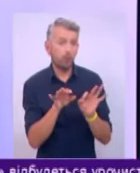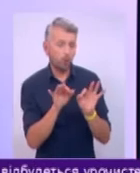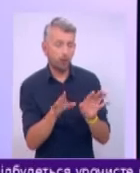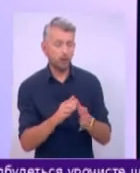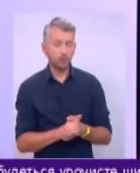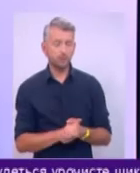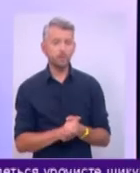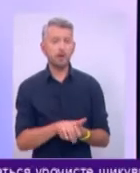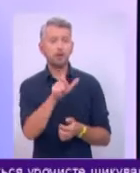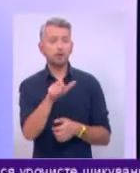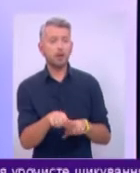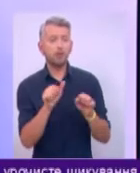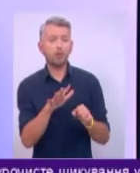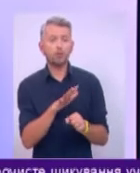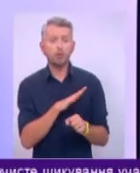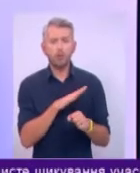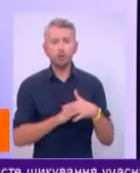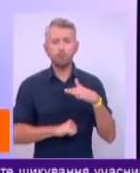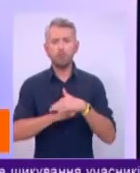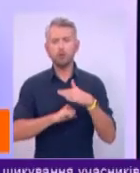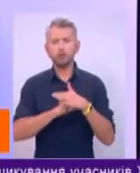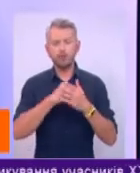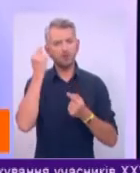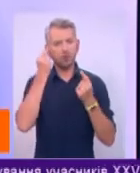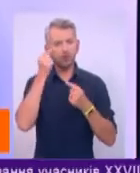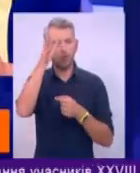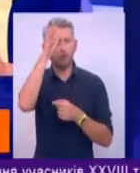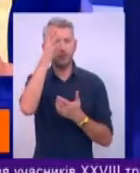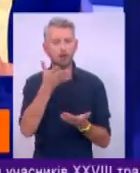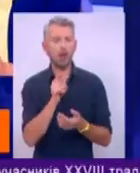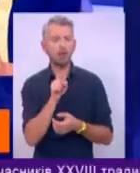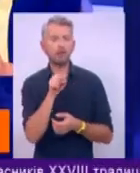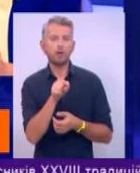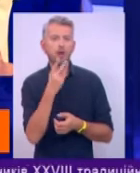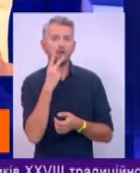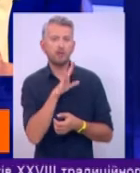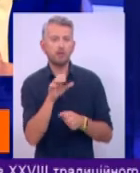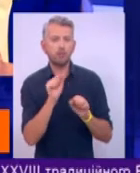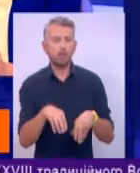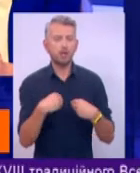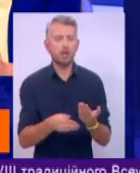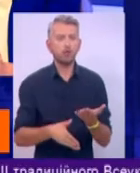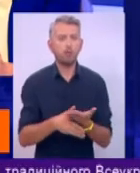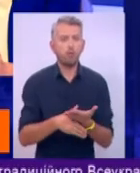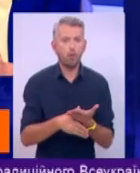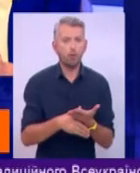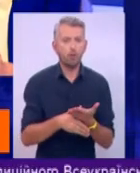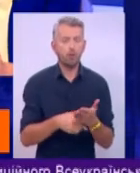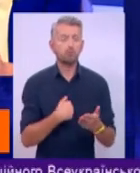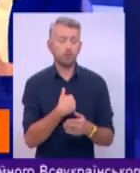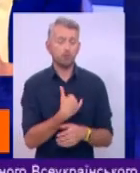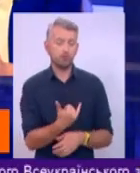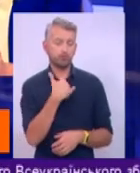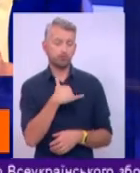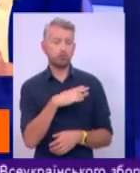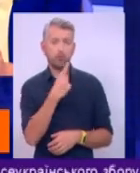розуміти. Людина може бути з базовою психологічною освітою, але вона не завжди може надати допомогу. І до мене приходив